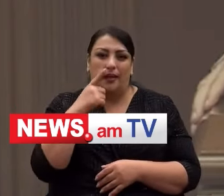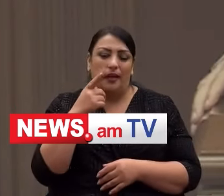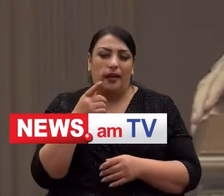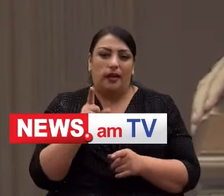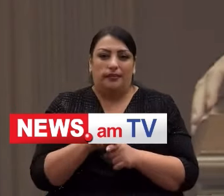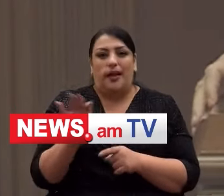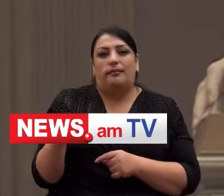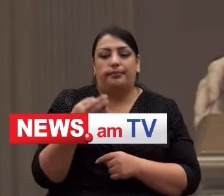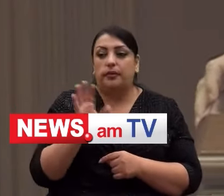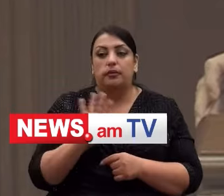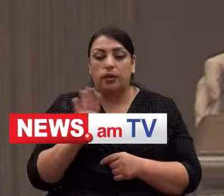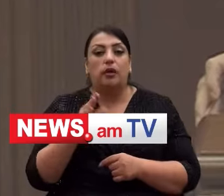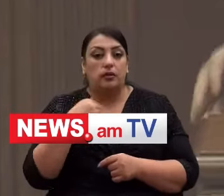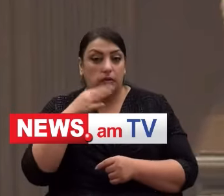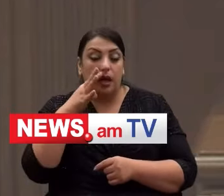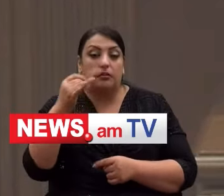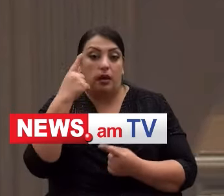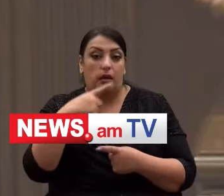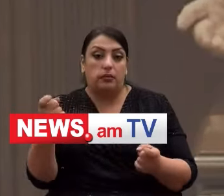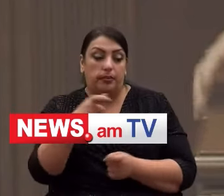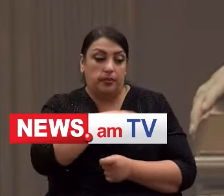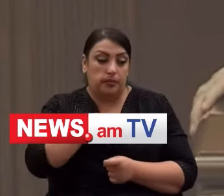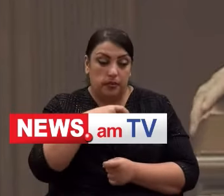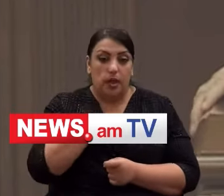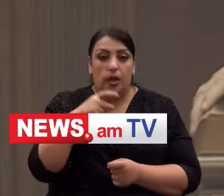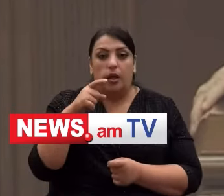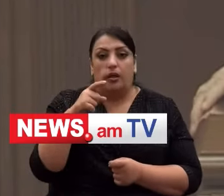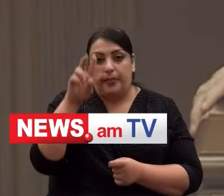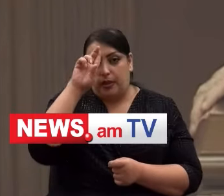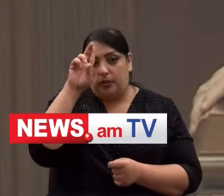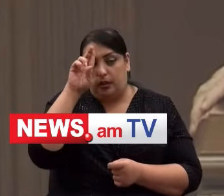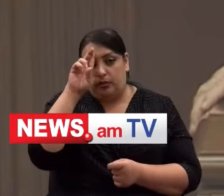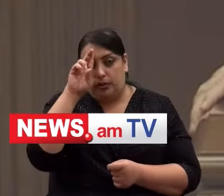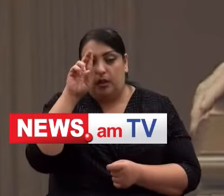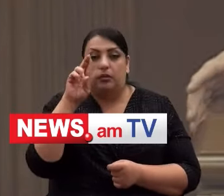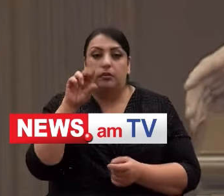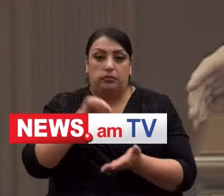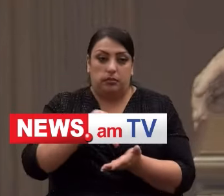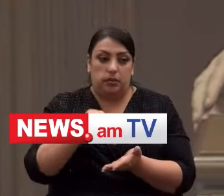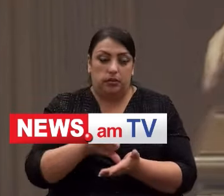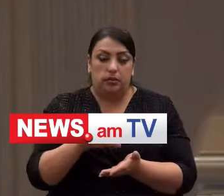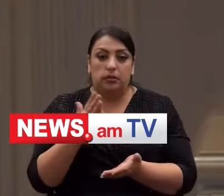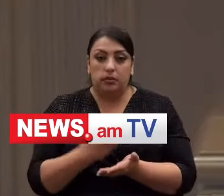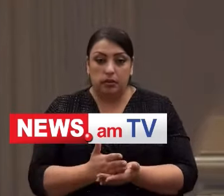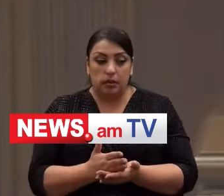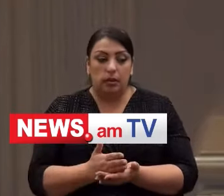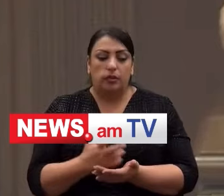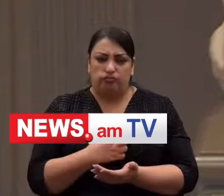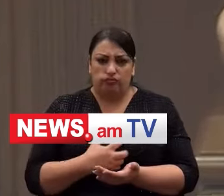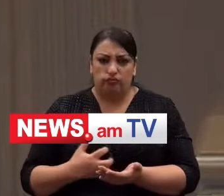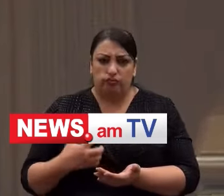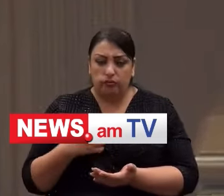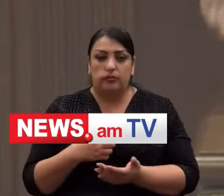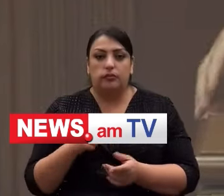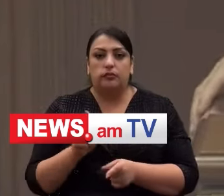հայտարարել եմ, որ ընդդիմությունը իշխանության մաս է, եւ հետեւաբար շատ նաեւ կարեւորել եմ որպես